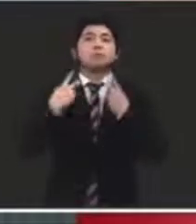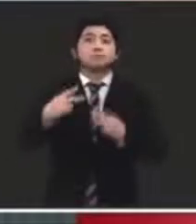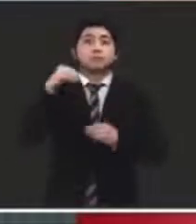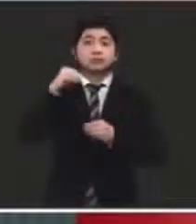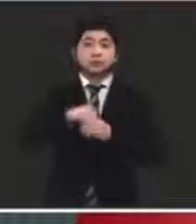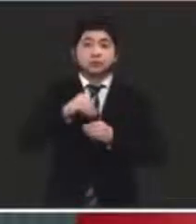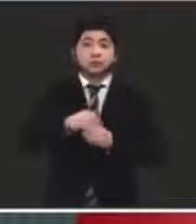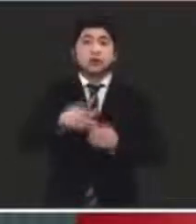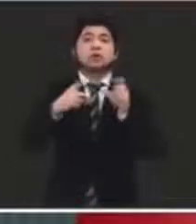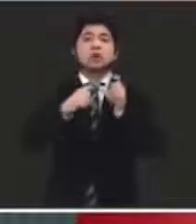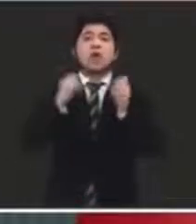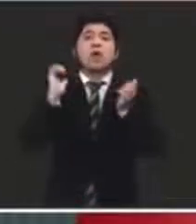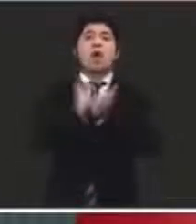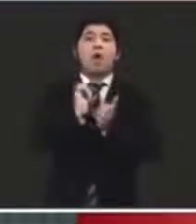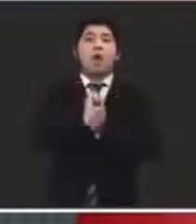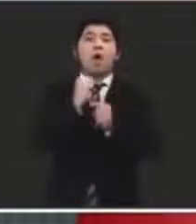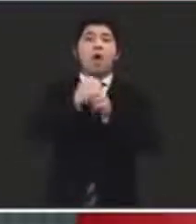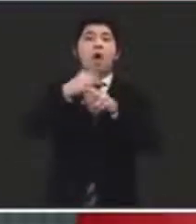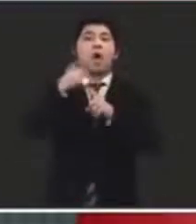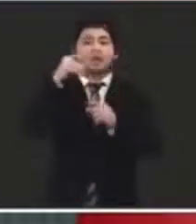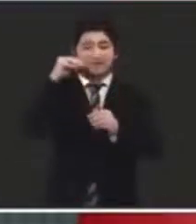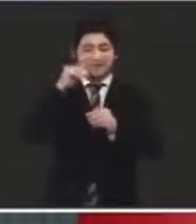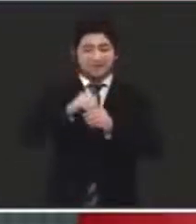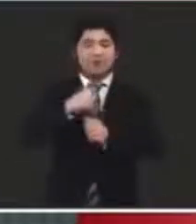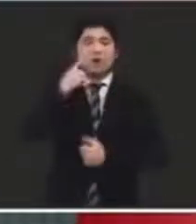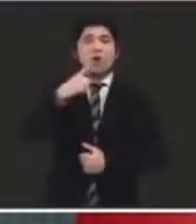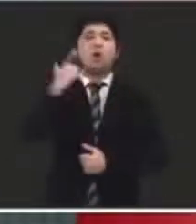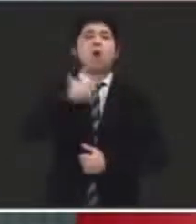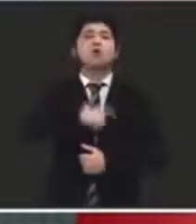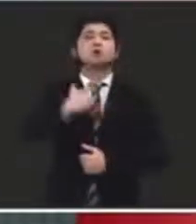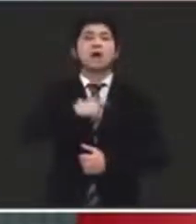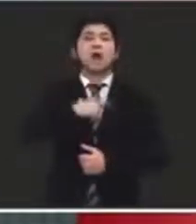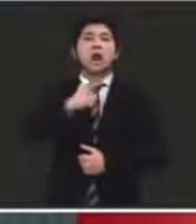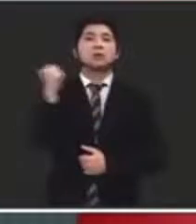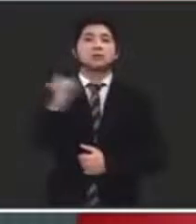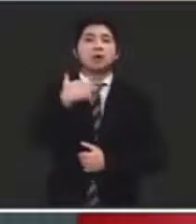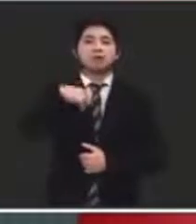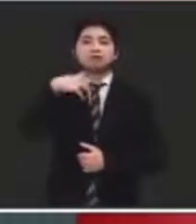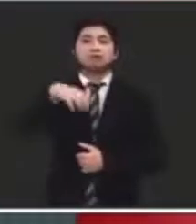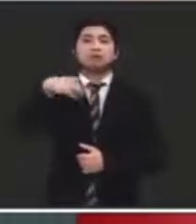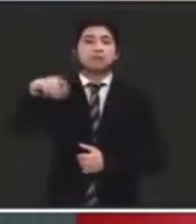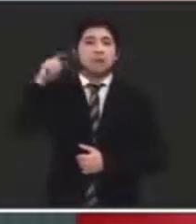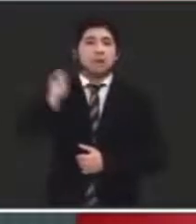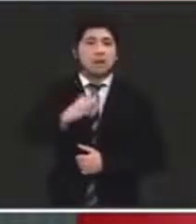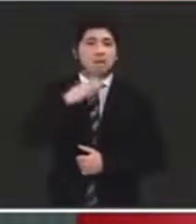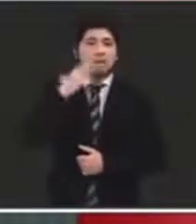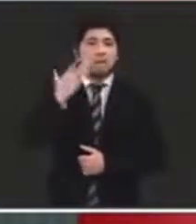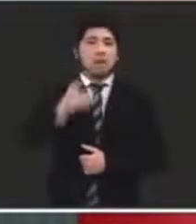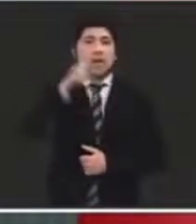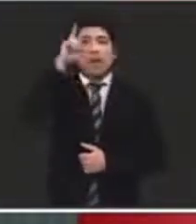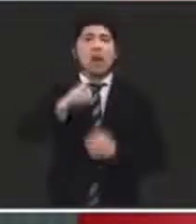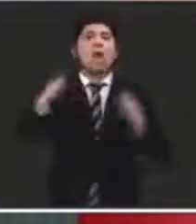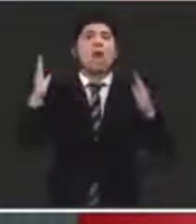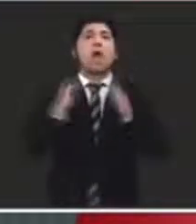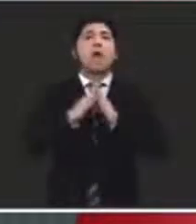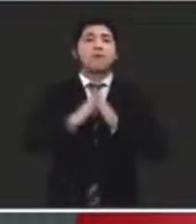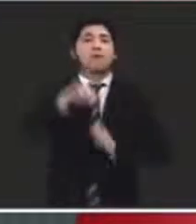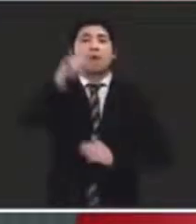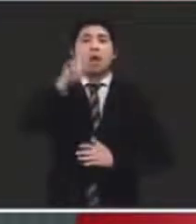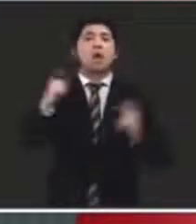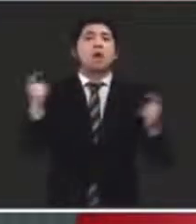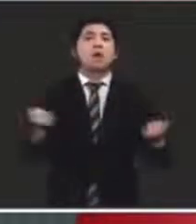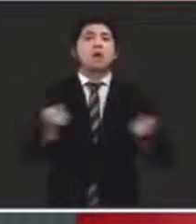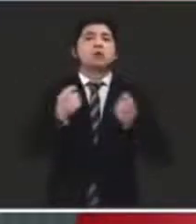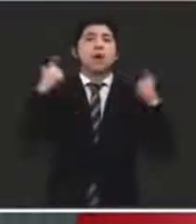şehit yakını ve Gazilerimize özel kontenjanlar ayırdığımız ilk Evim ilk iş